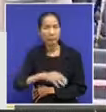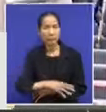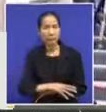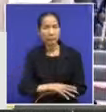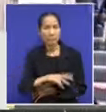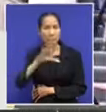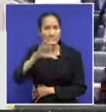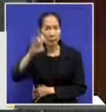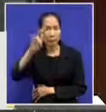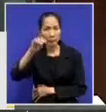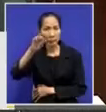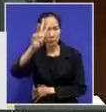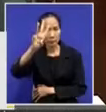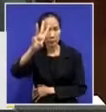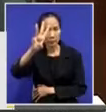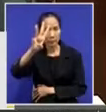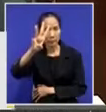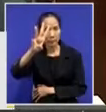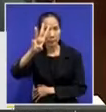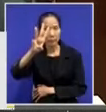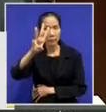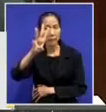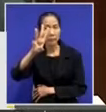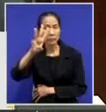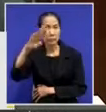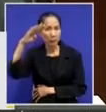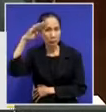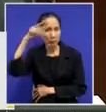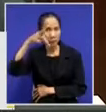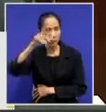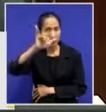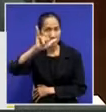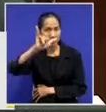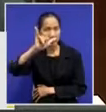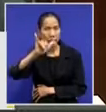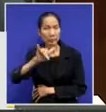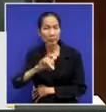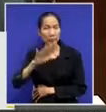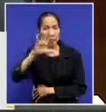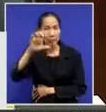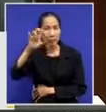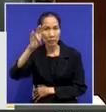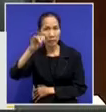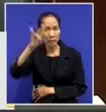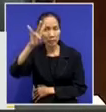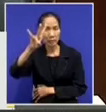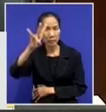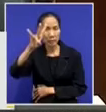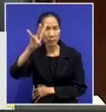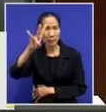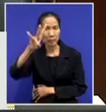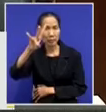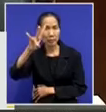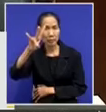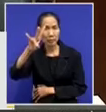ครับ 576นายสมชายเสียงหลาย พลเอกประยุทธ์จันโอชาครับ 577นายสมชาย